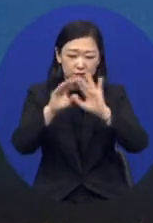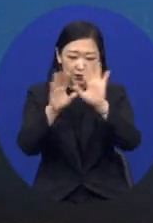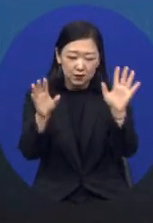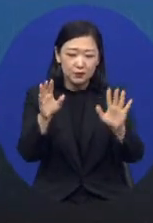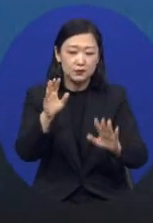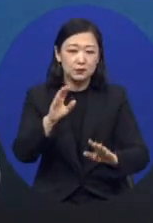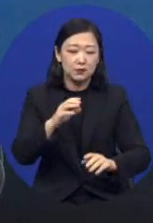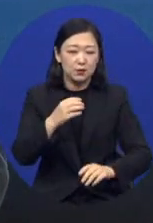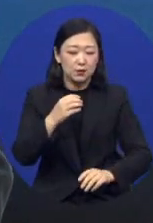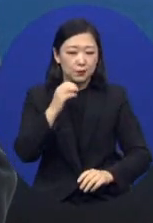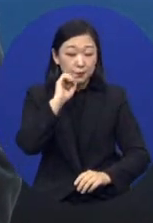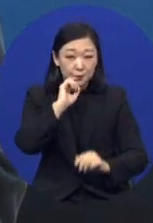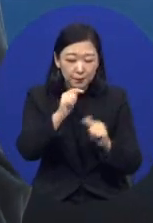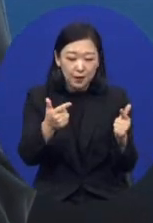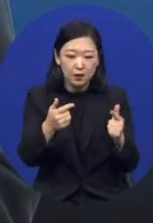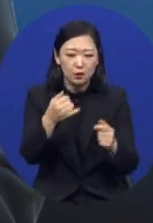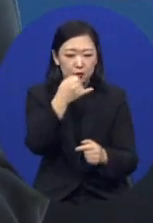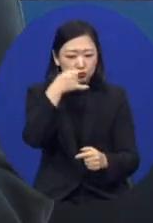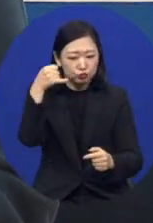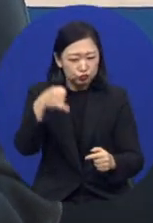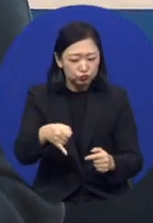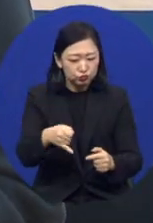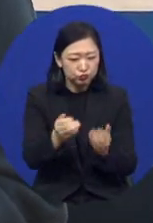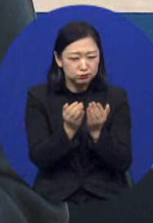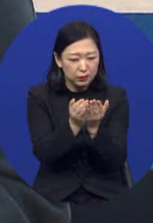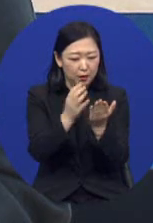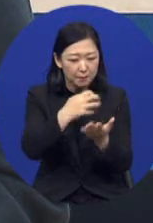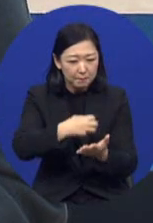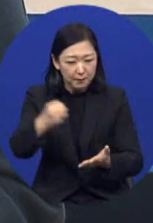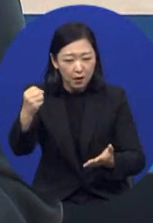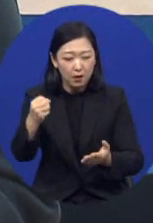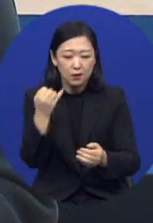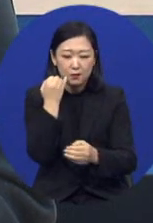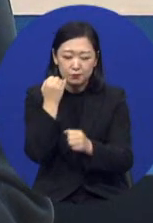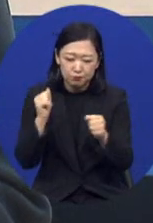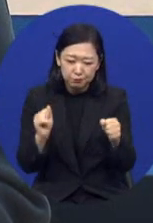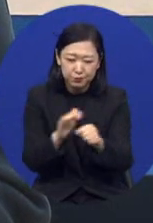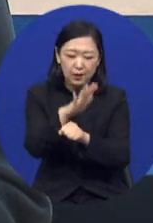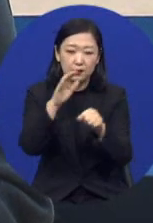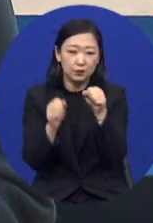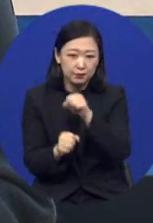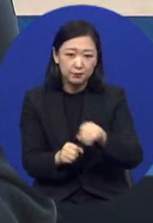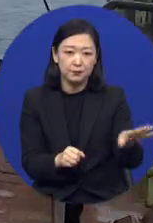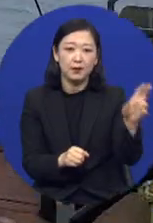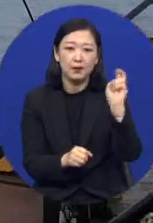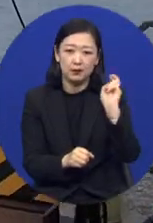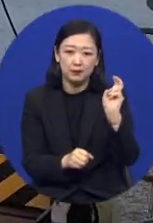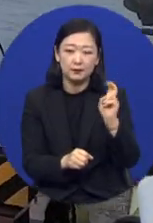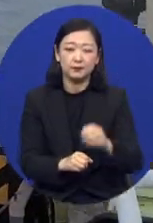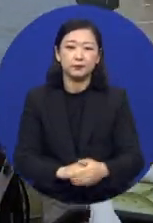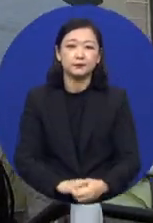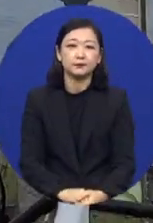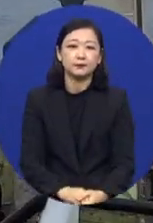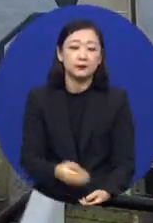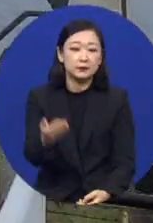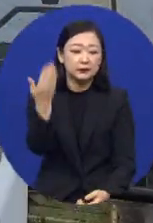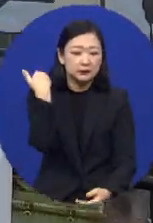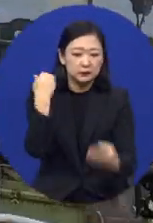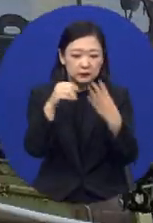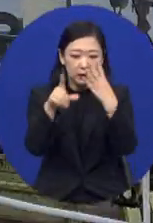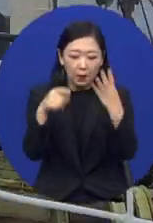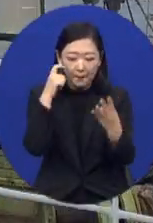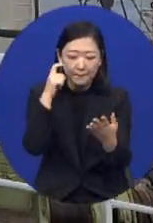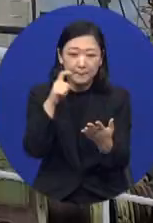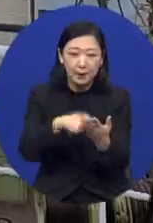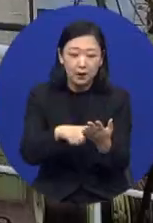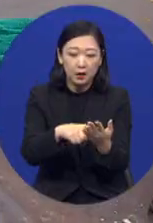당시 중국 어선이 다시 가져갔거나 조류에 유실된 것으로 추정됩니다. 지난 4월에